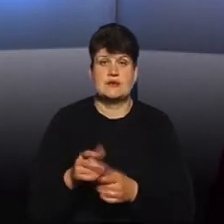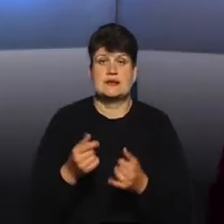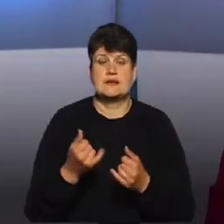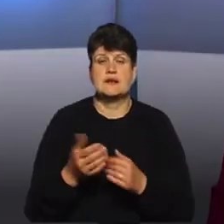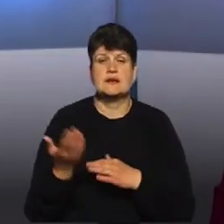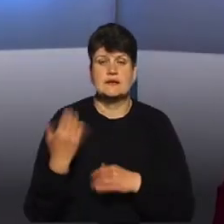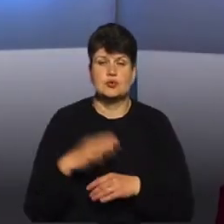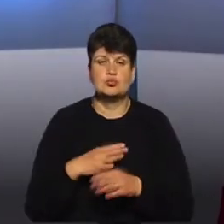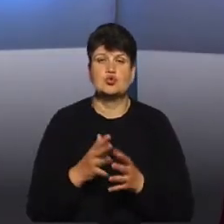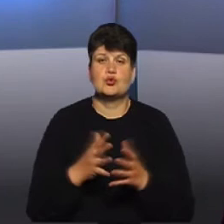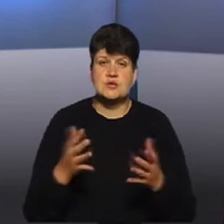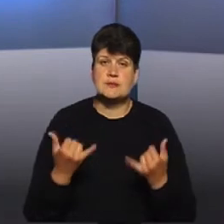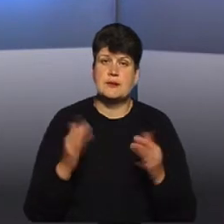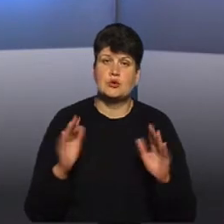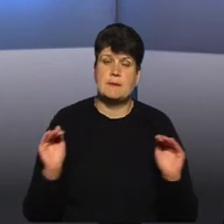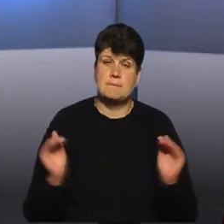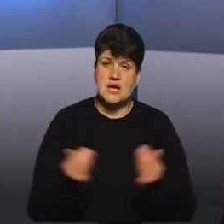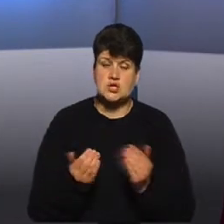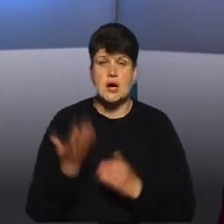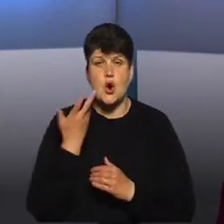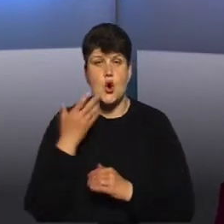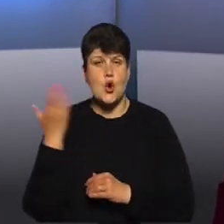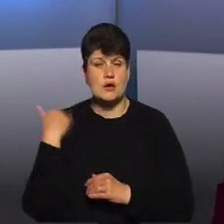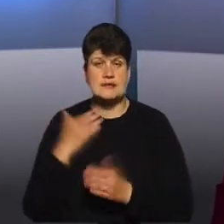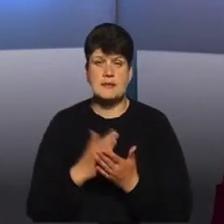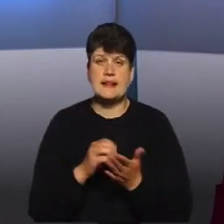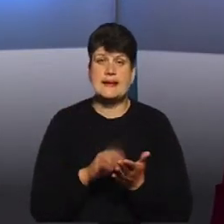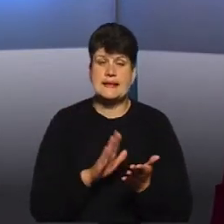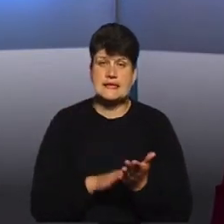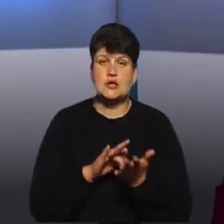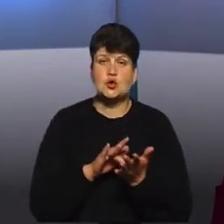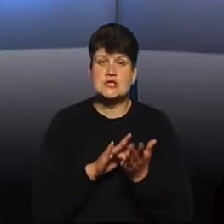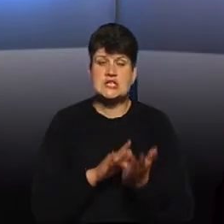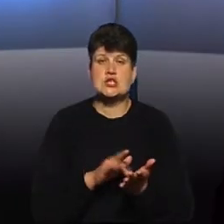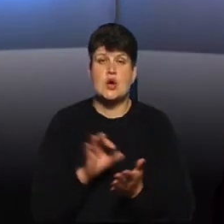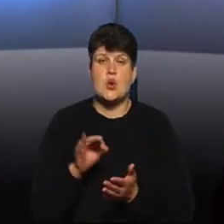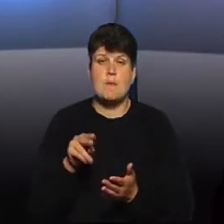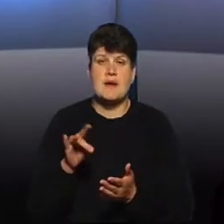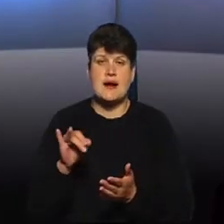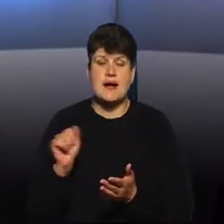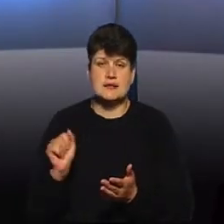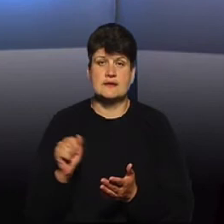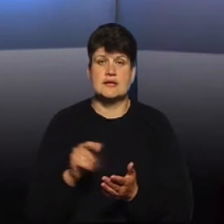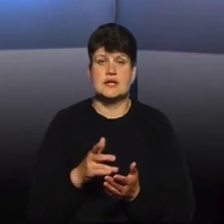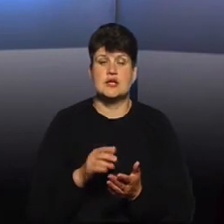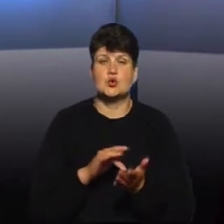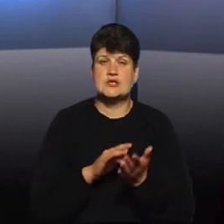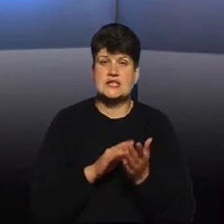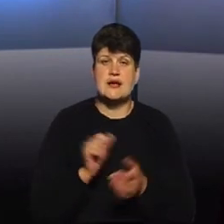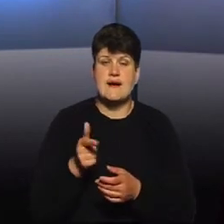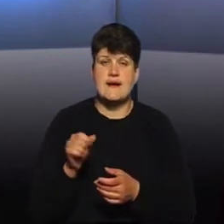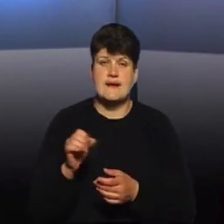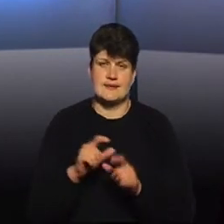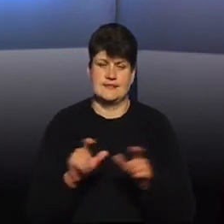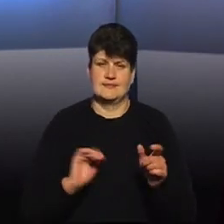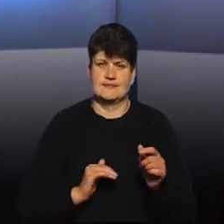менше. Колись ми мали реєстр туристичних операторів, реєстр туристичних агентів. А тепер ми будемо мати тільки реєстр